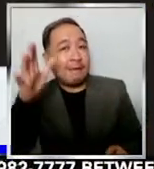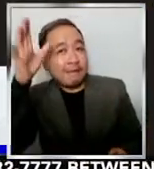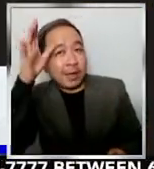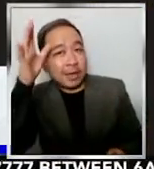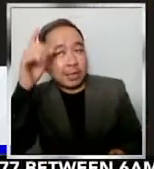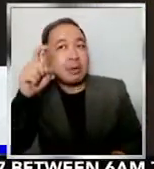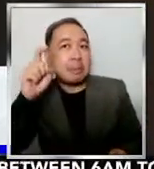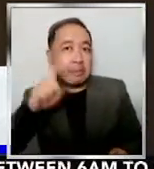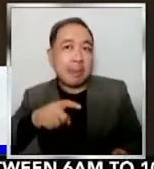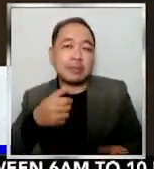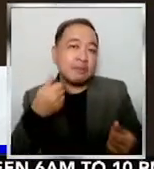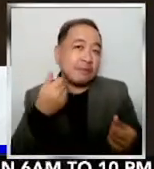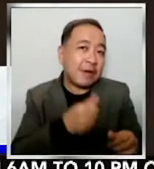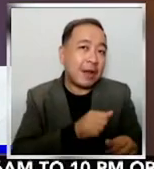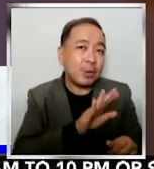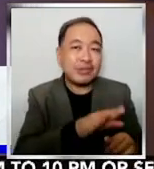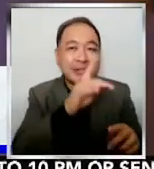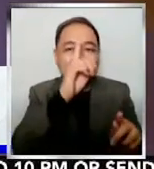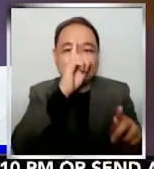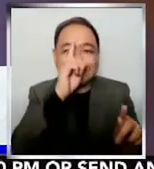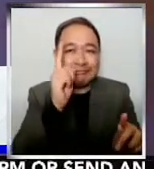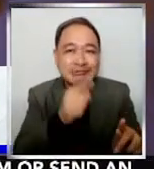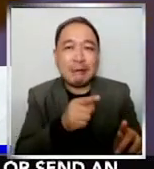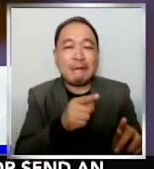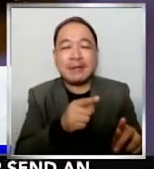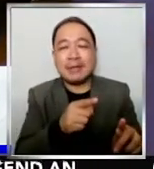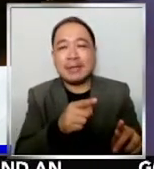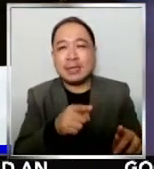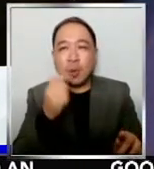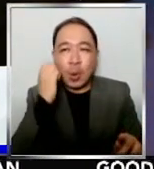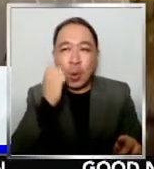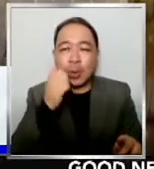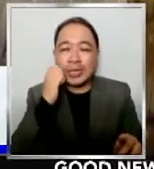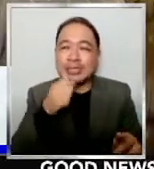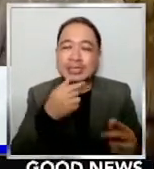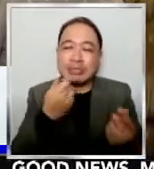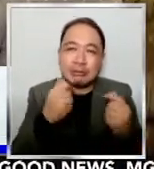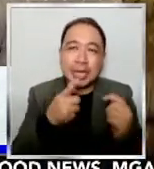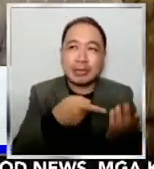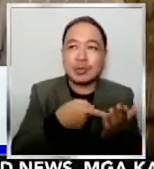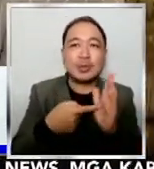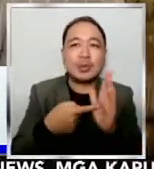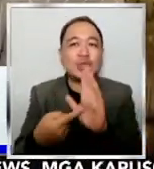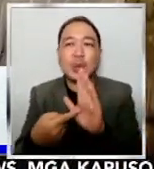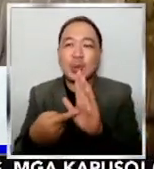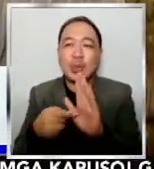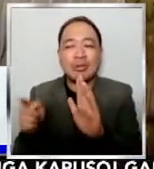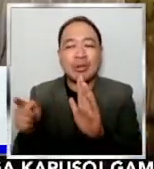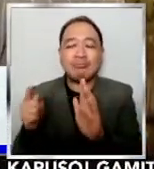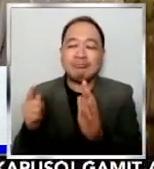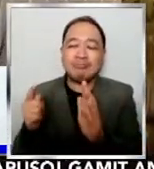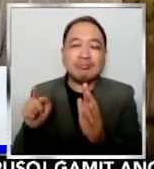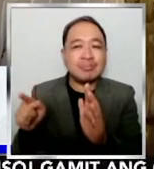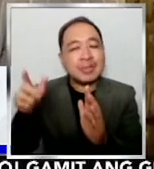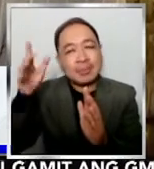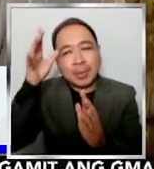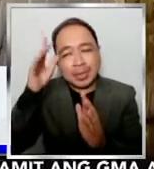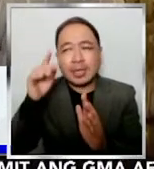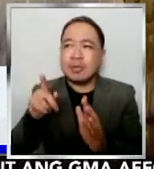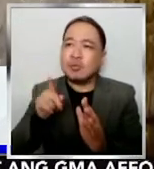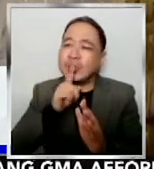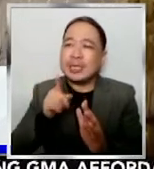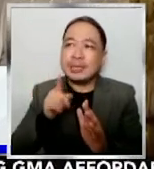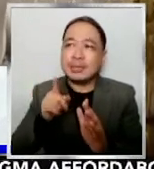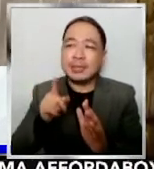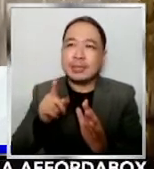He's always struggling to prove to his dad that he's worthy. He's worthy of his name, worthy of the